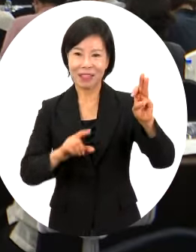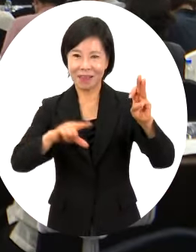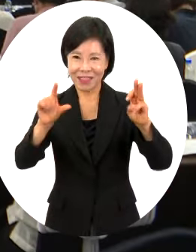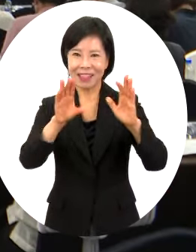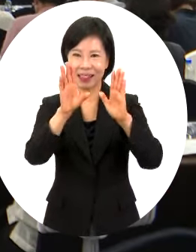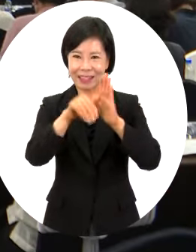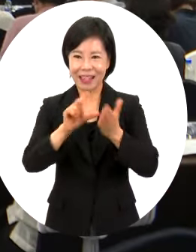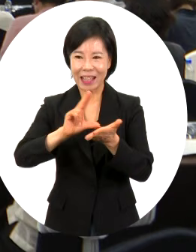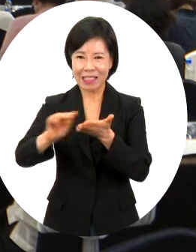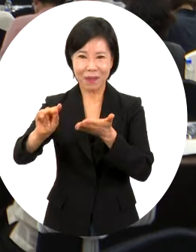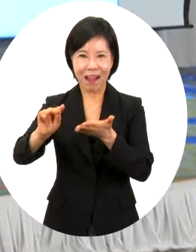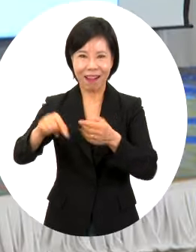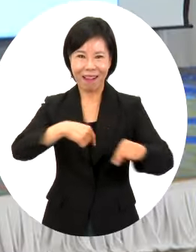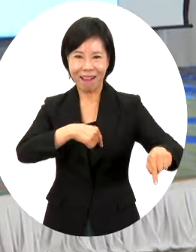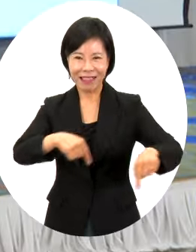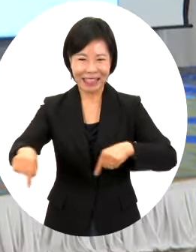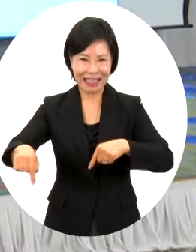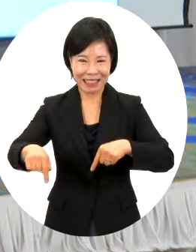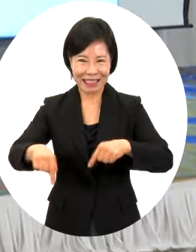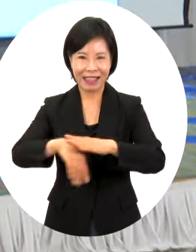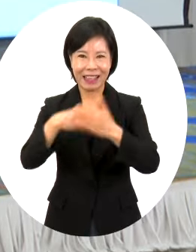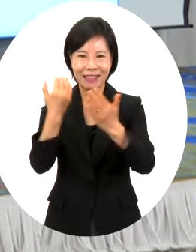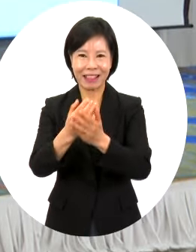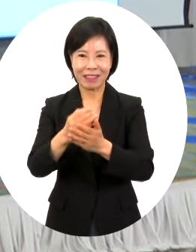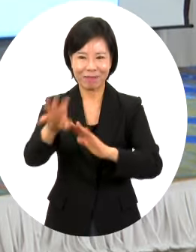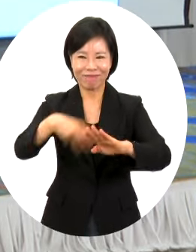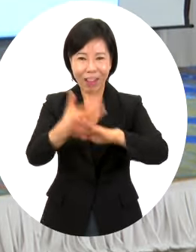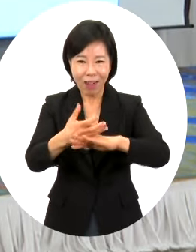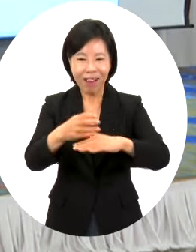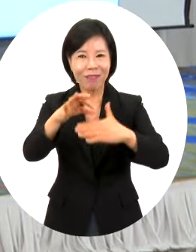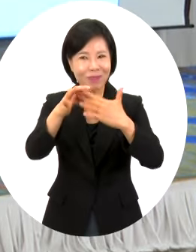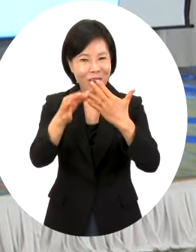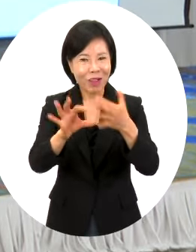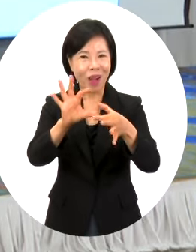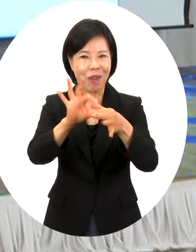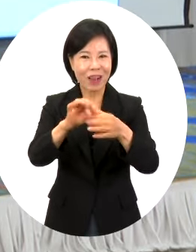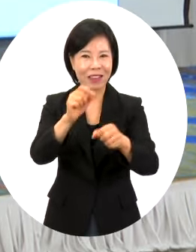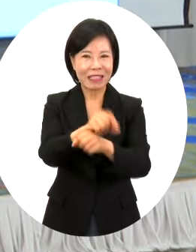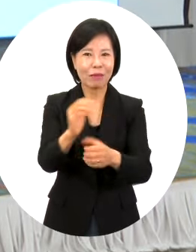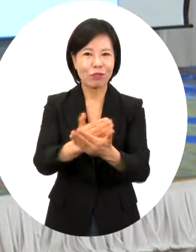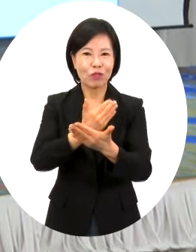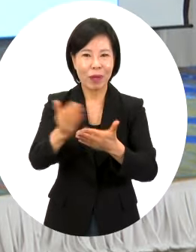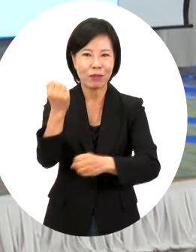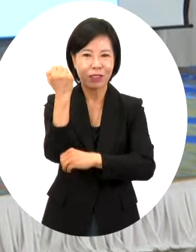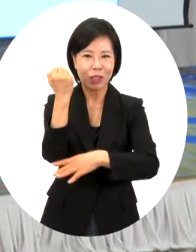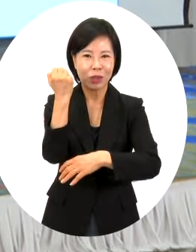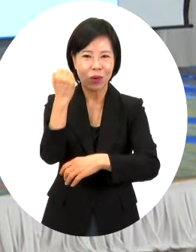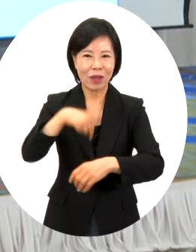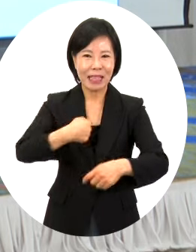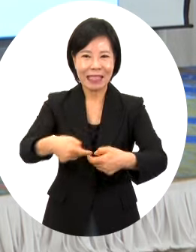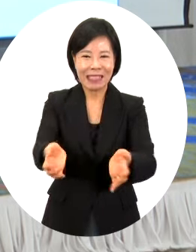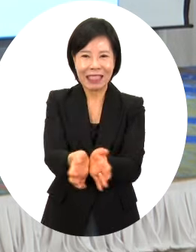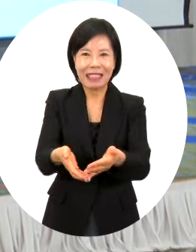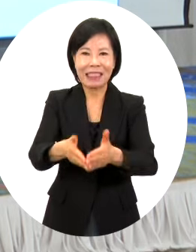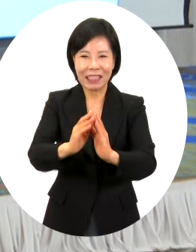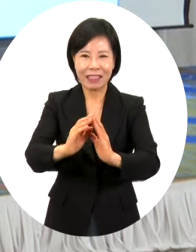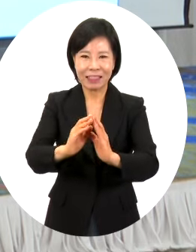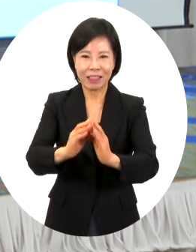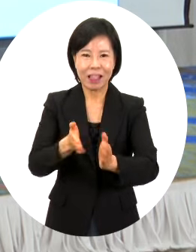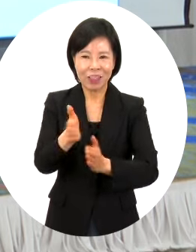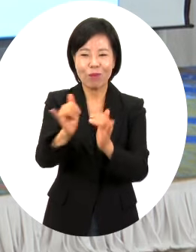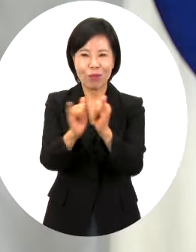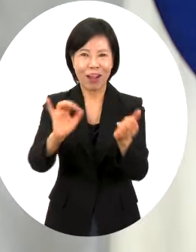제주특별자치도는 13일 지방자치 패러다임의 대전환, 제주형 사무배분과 기초자치단체 설치를 주제로